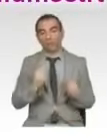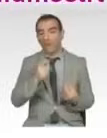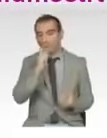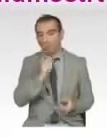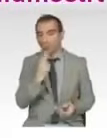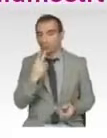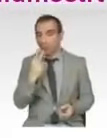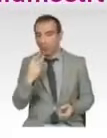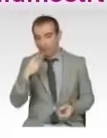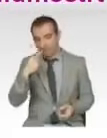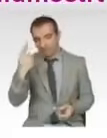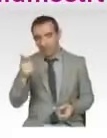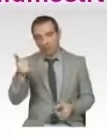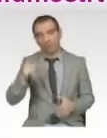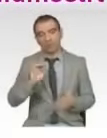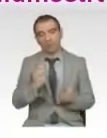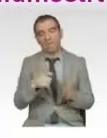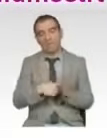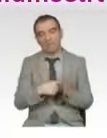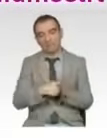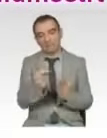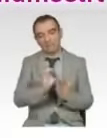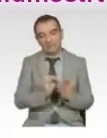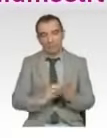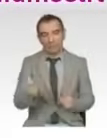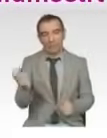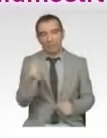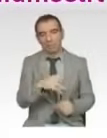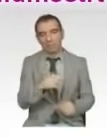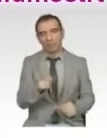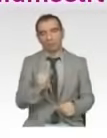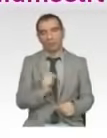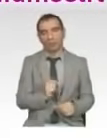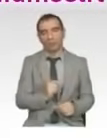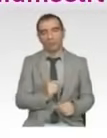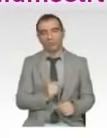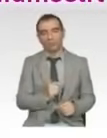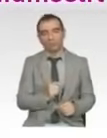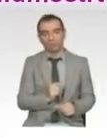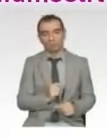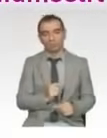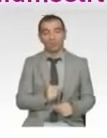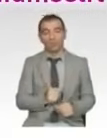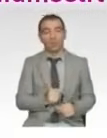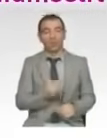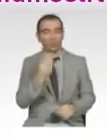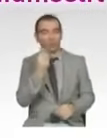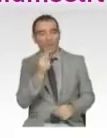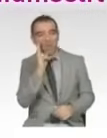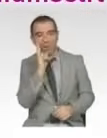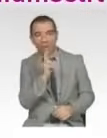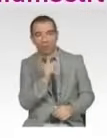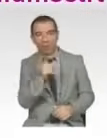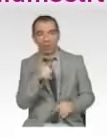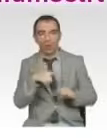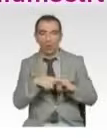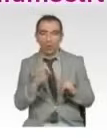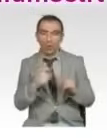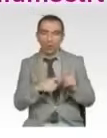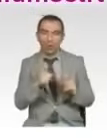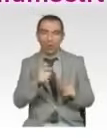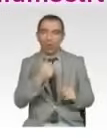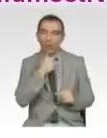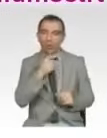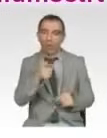sözler söyledim. O adını yazıyor. Bunlar atıyor. Mesela diyelim ki işte hoşgörülü davrandı. Oğlun da